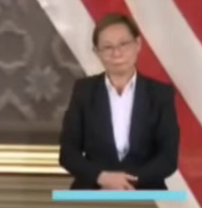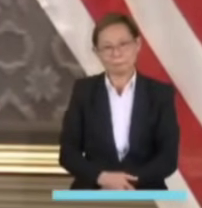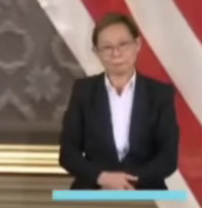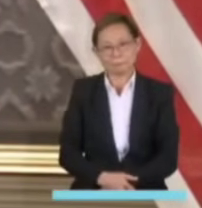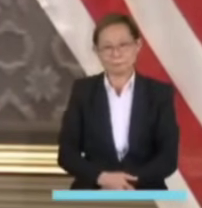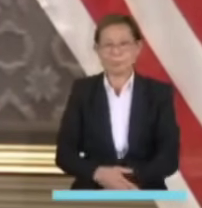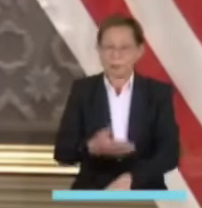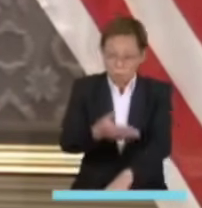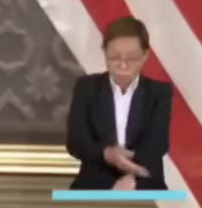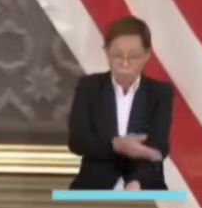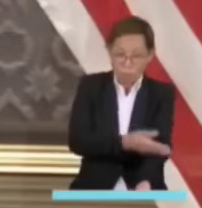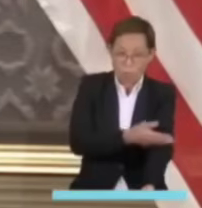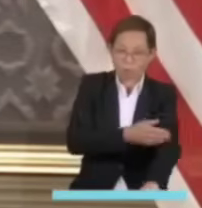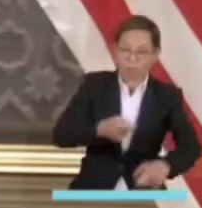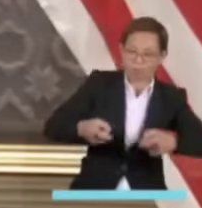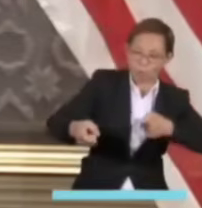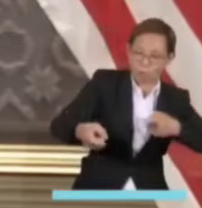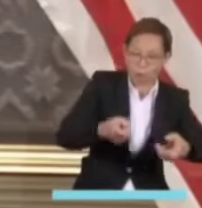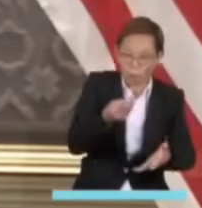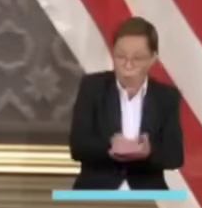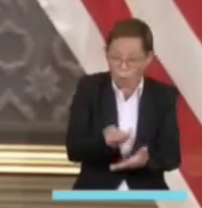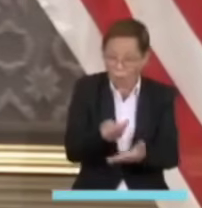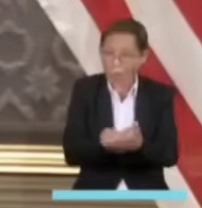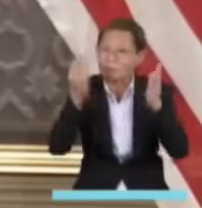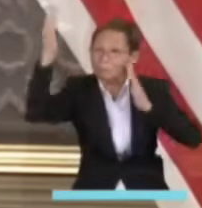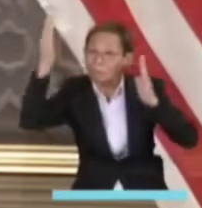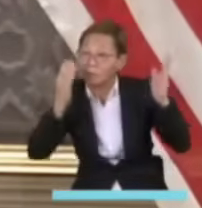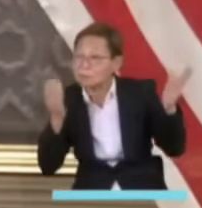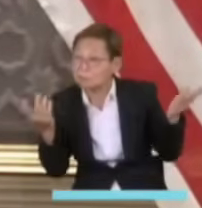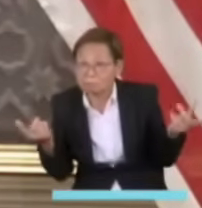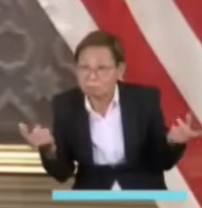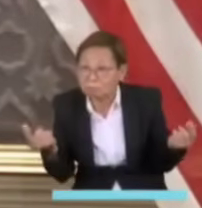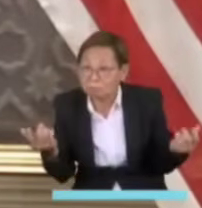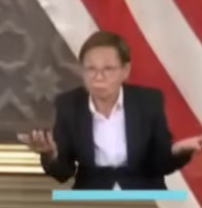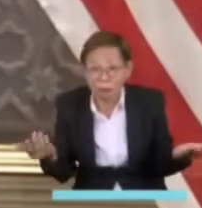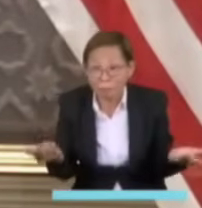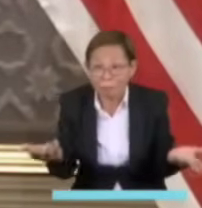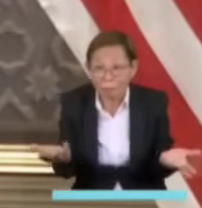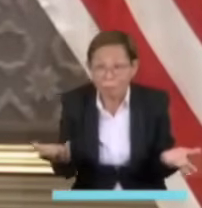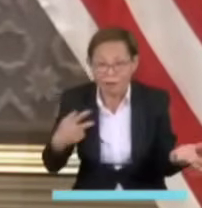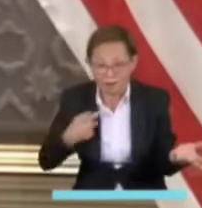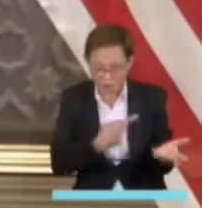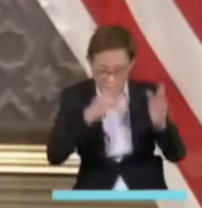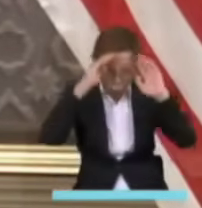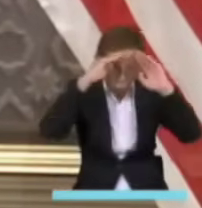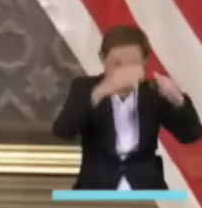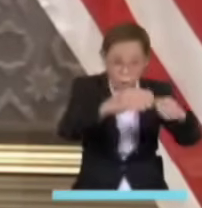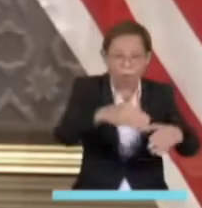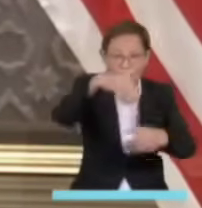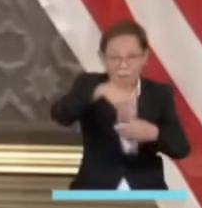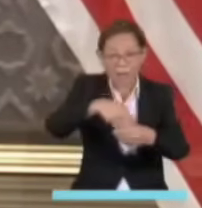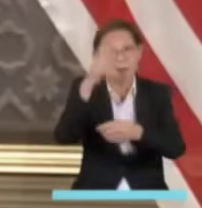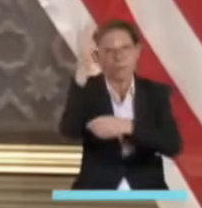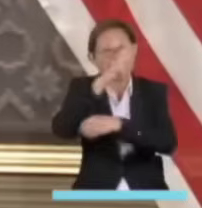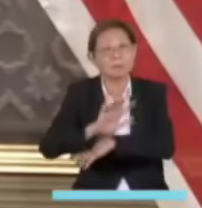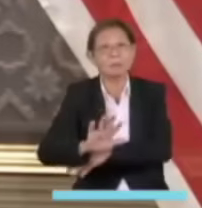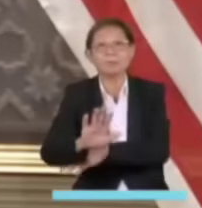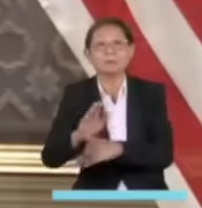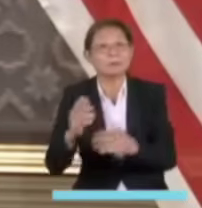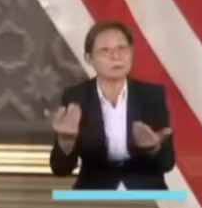Dalam menambah baik pengurusan fiskal negara, apakah yang kita tumpukan dalam kerajaan Madani